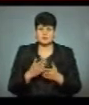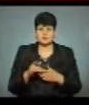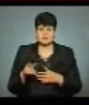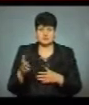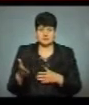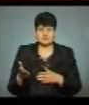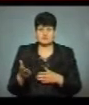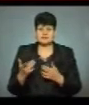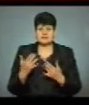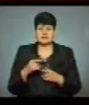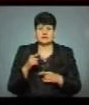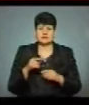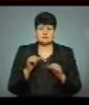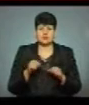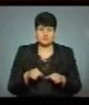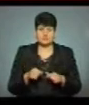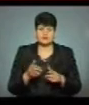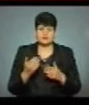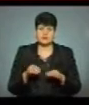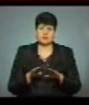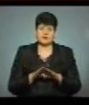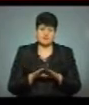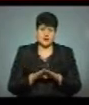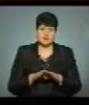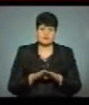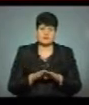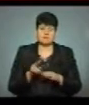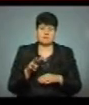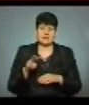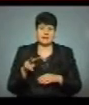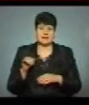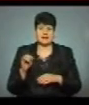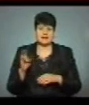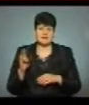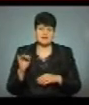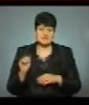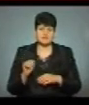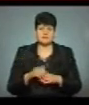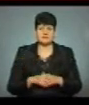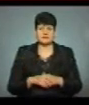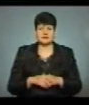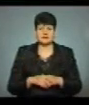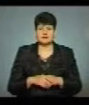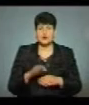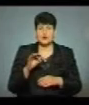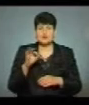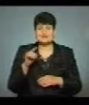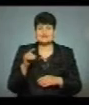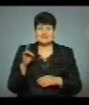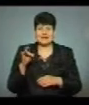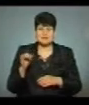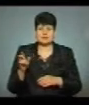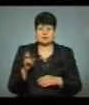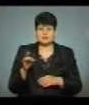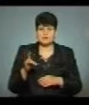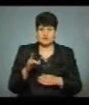мешканців, наскільки вона спроможна, і давайте порівняємо її також з цією Млиновецькою за кількістю жителів. Озерянська громада Борщівського